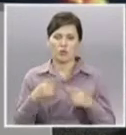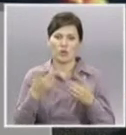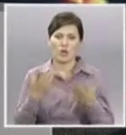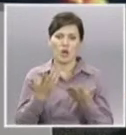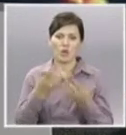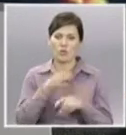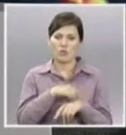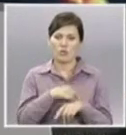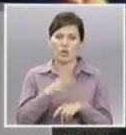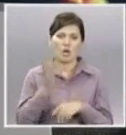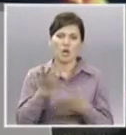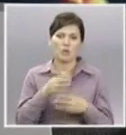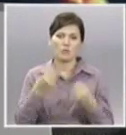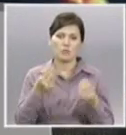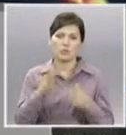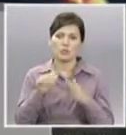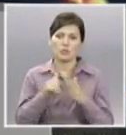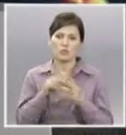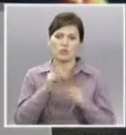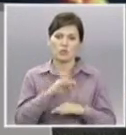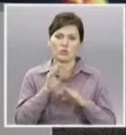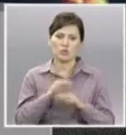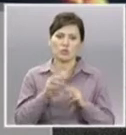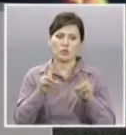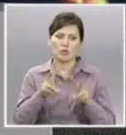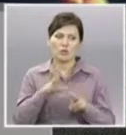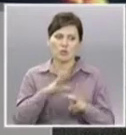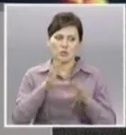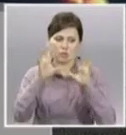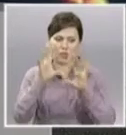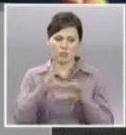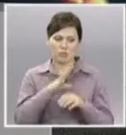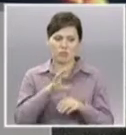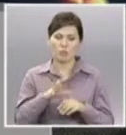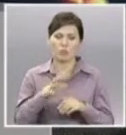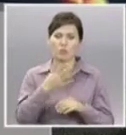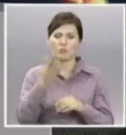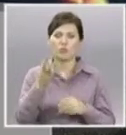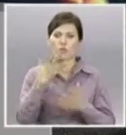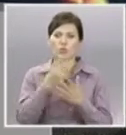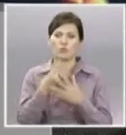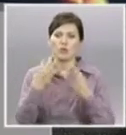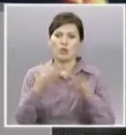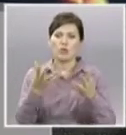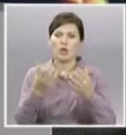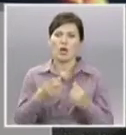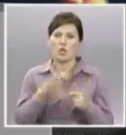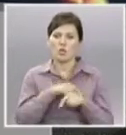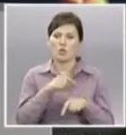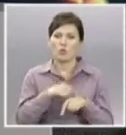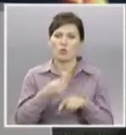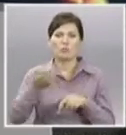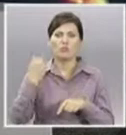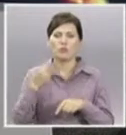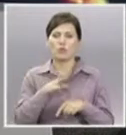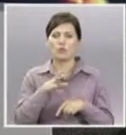уақытта қалай қып береміз. Оған дейінгі біздің жұмыс істеп келген арнайы аномастика туралы заңымыз болмаған. Бұл өзі тәуелсіздік алғалы бері бұрын соңды